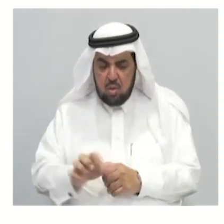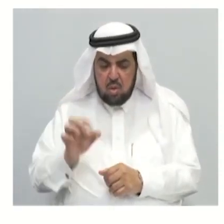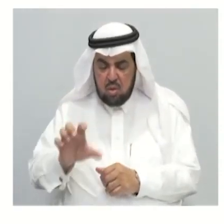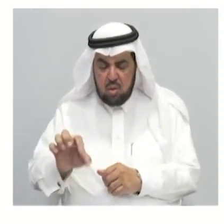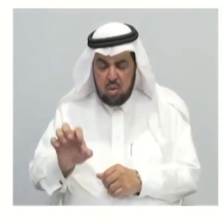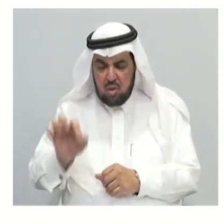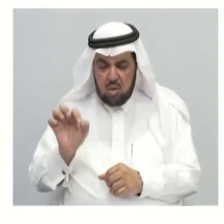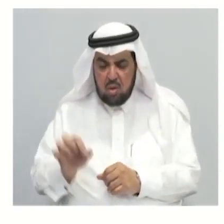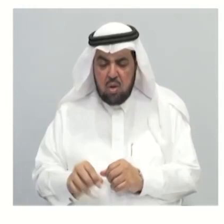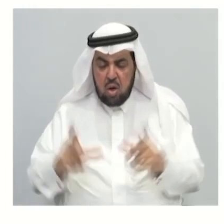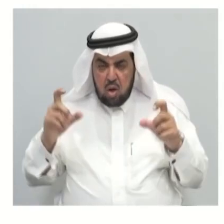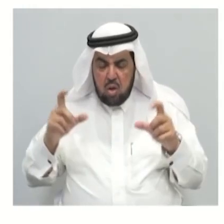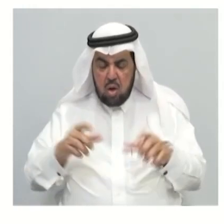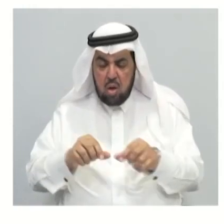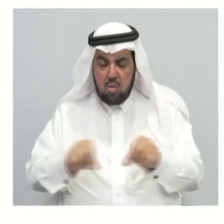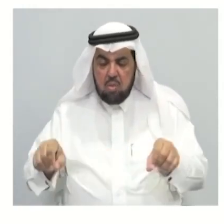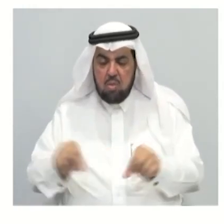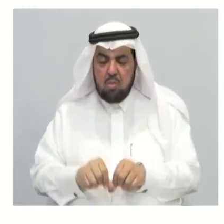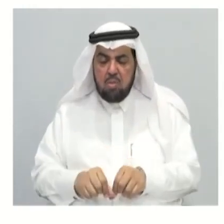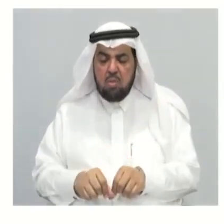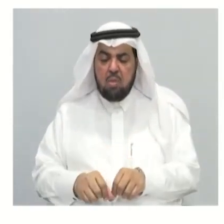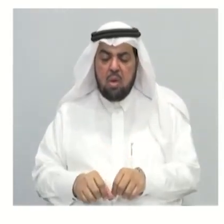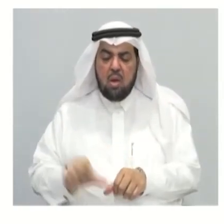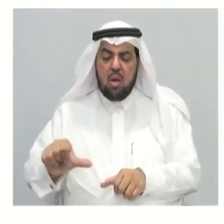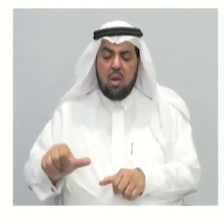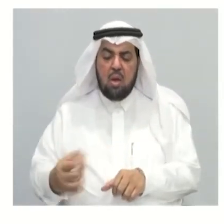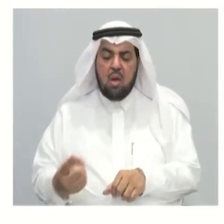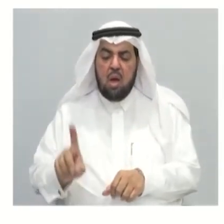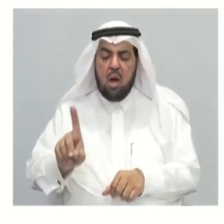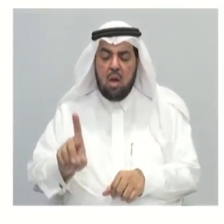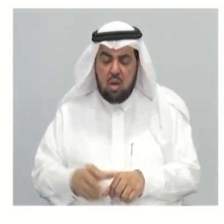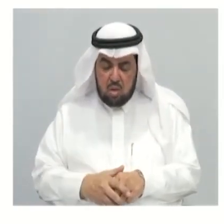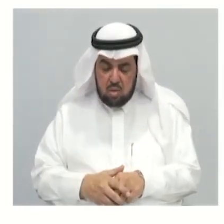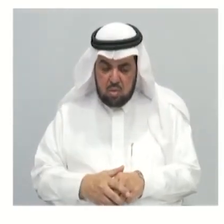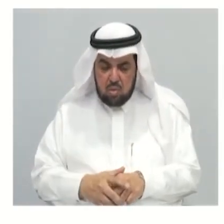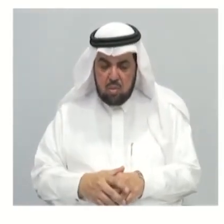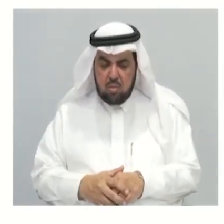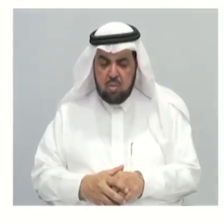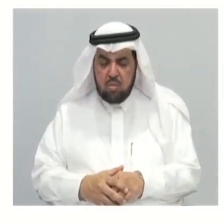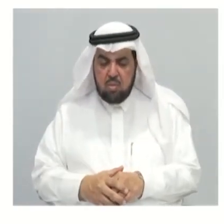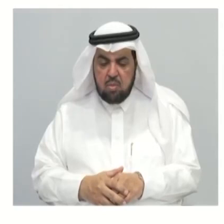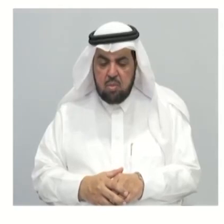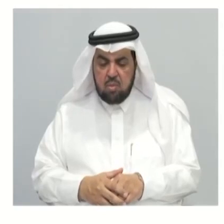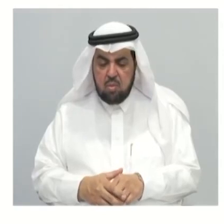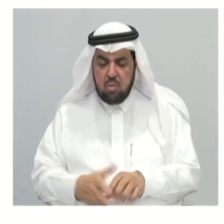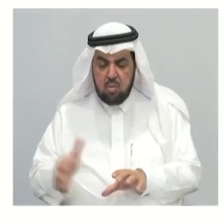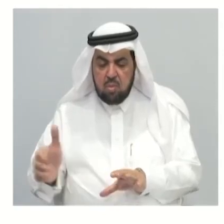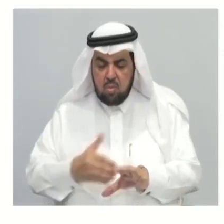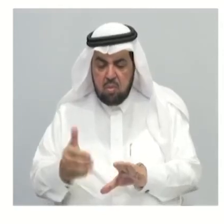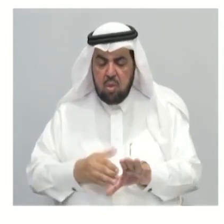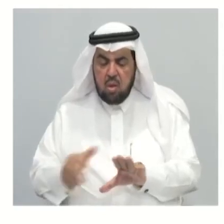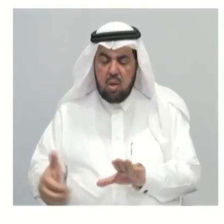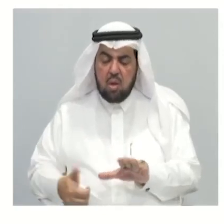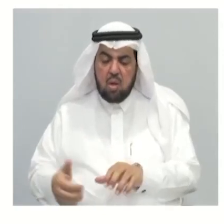ونختار الصوره بامتداد الاي اي التابعه ل الالستريتور ثم ناخذ